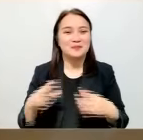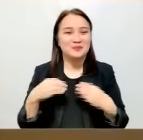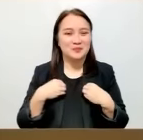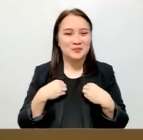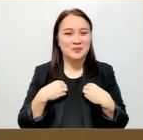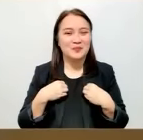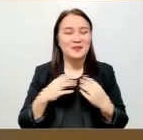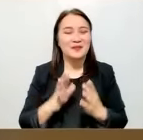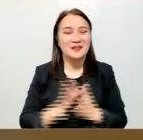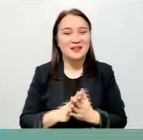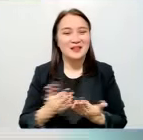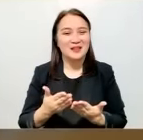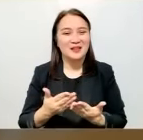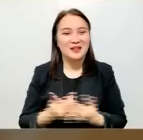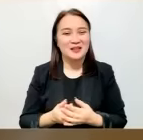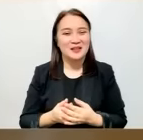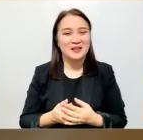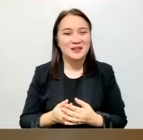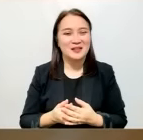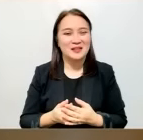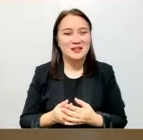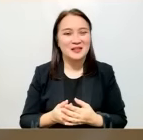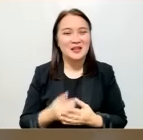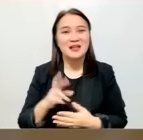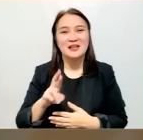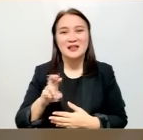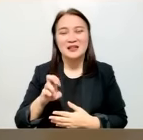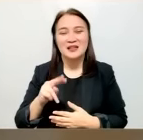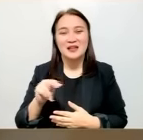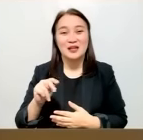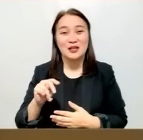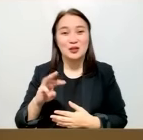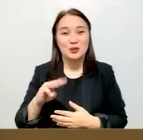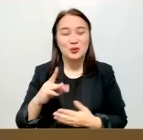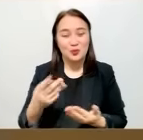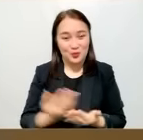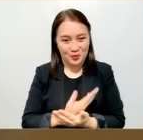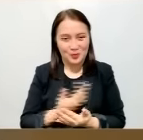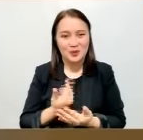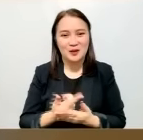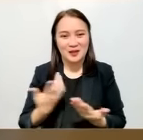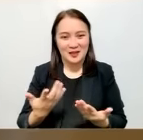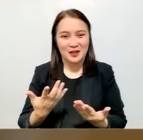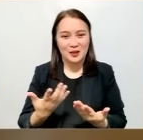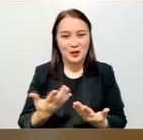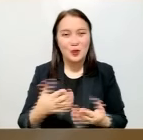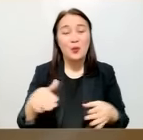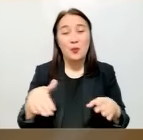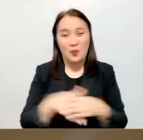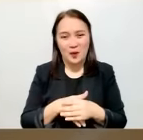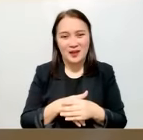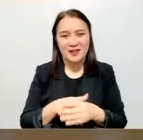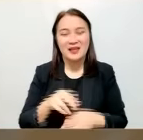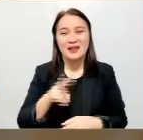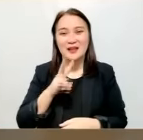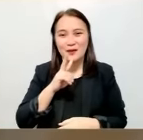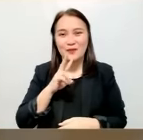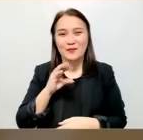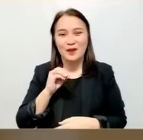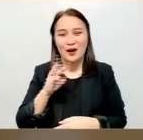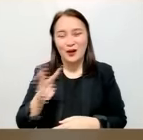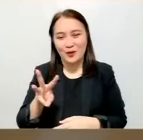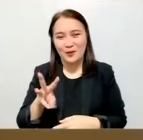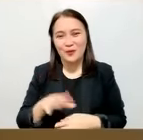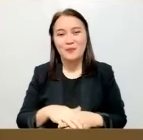Heart at Cheese. Nag-renew ng wedding vows ang power couple para ipagdiwang ang kanilang 9th wedding anniversary.